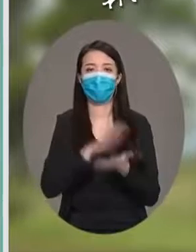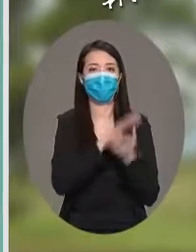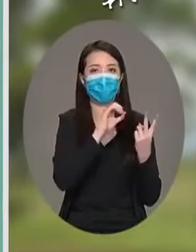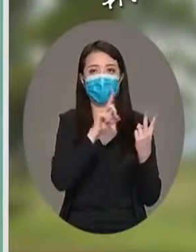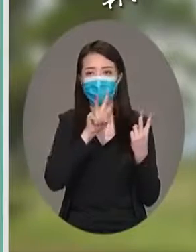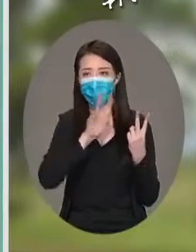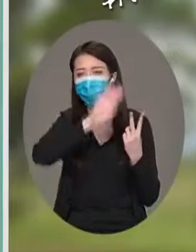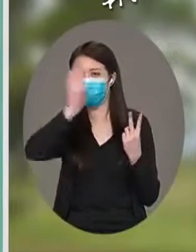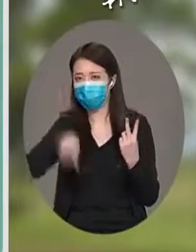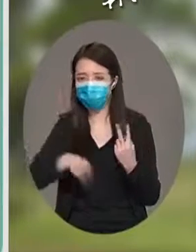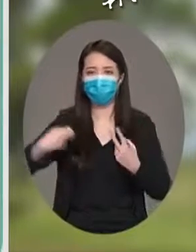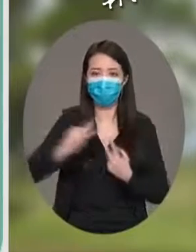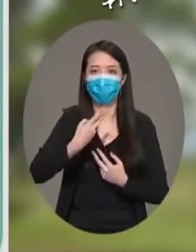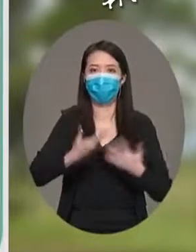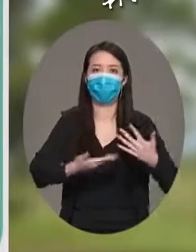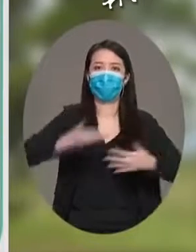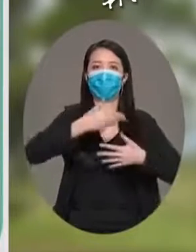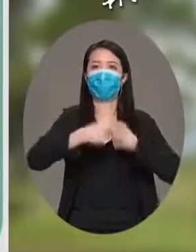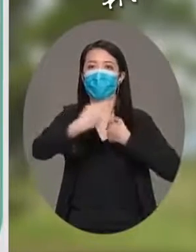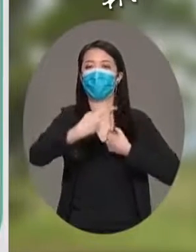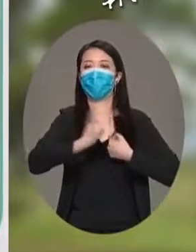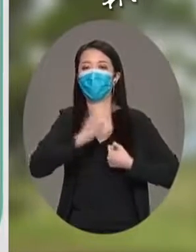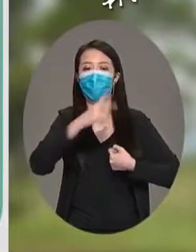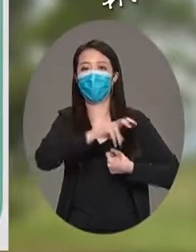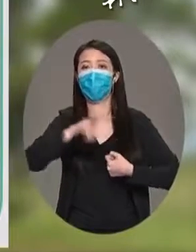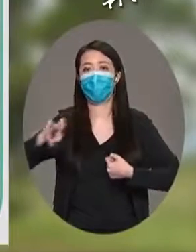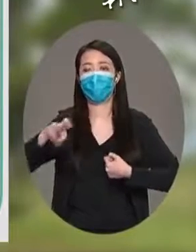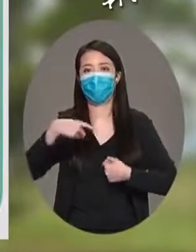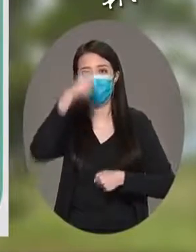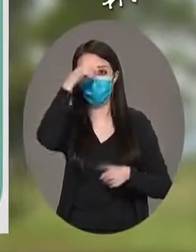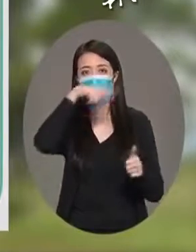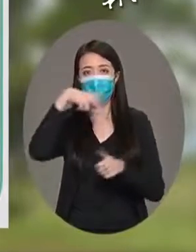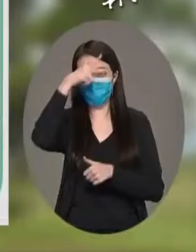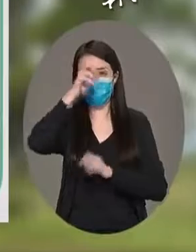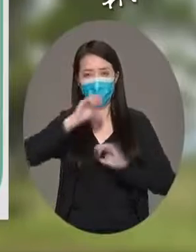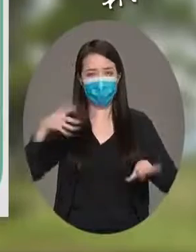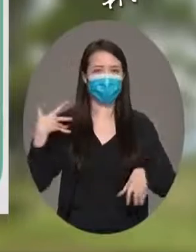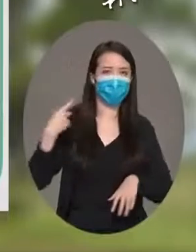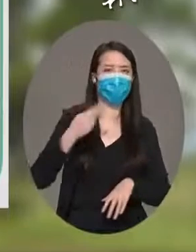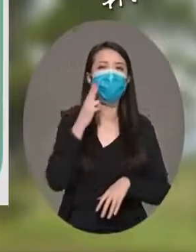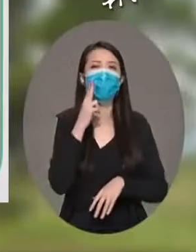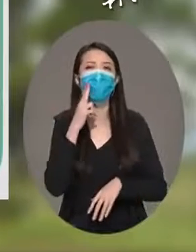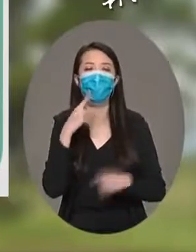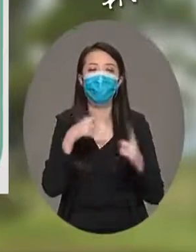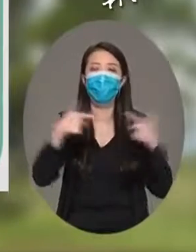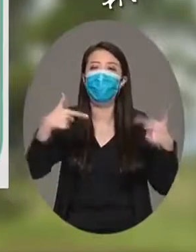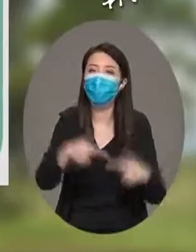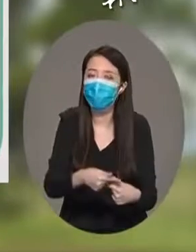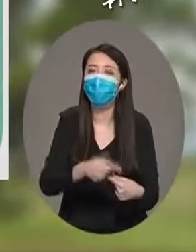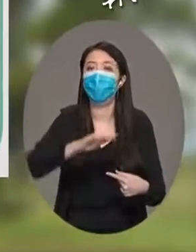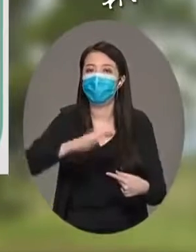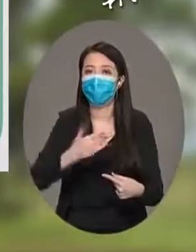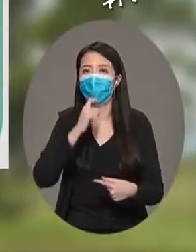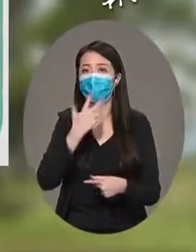以嚟，再成為本港最常見癌症。醫管局話，近年煙民雖然有所減少，但係有超